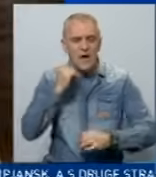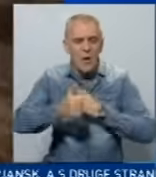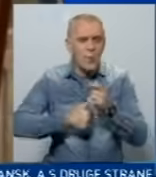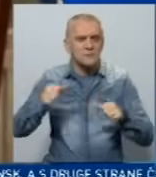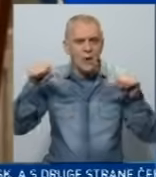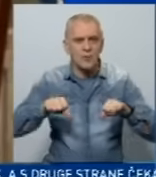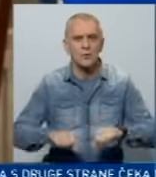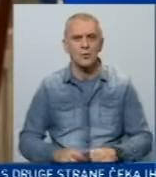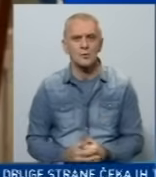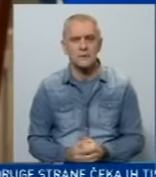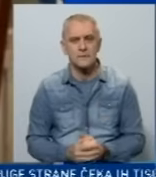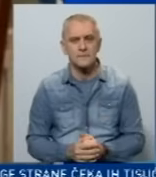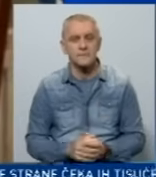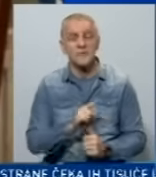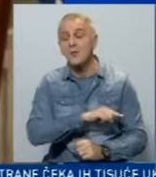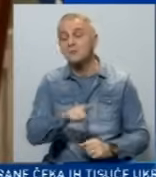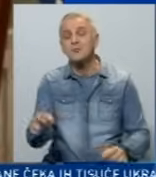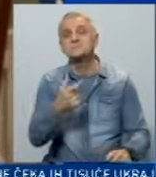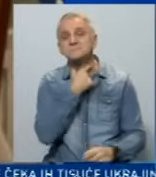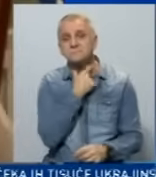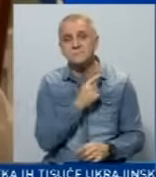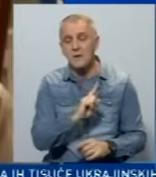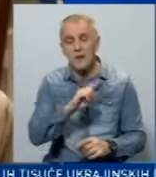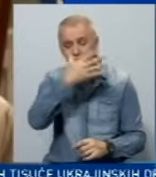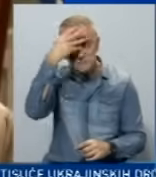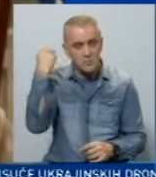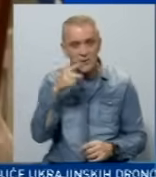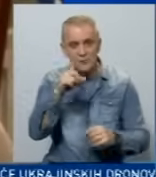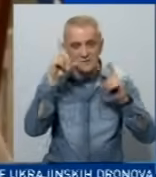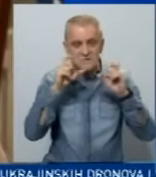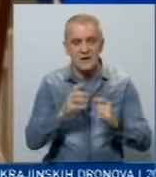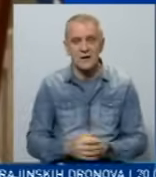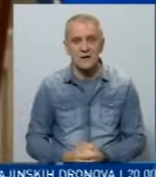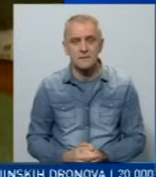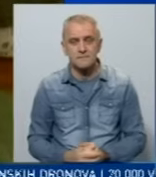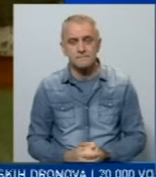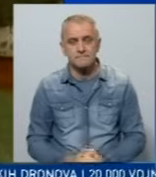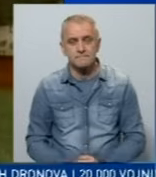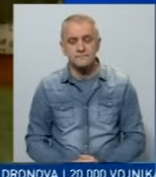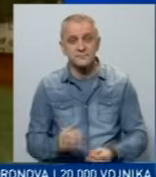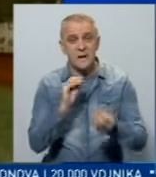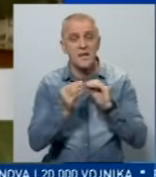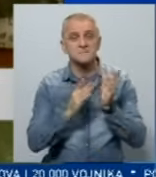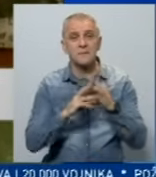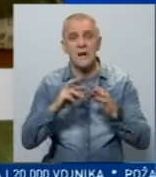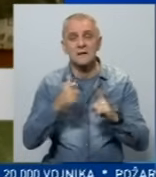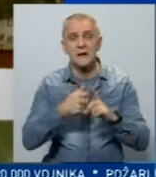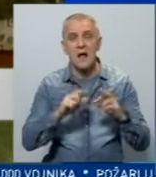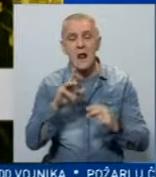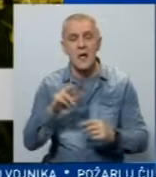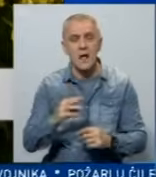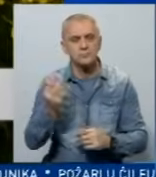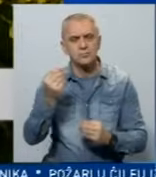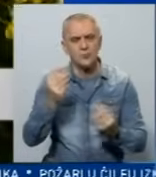i gora. Dok ne umrem, neće te slike izići iz očiju. Teško. Pijaca Markale za mnoge je